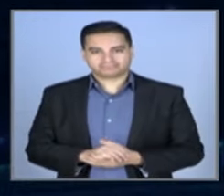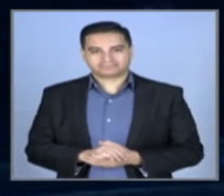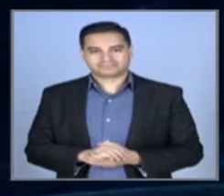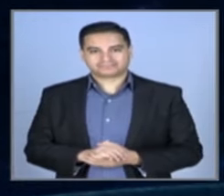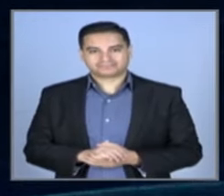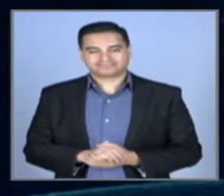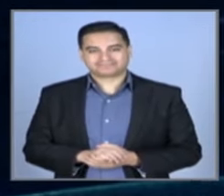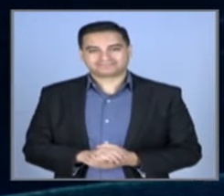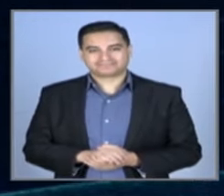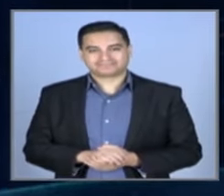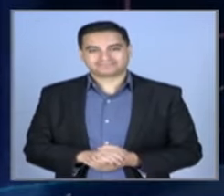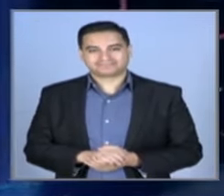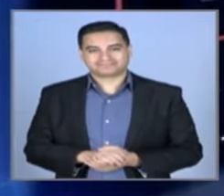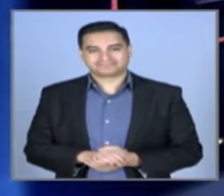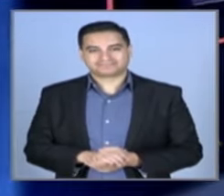عجلة الحظ.